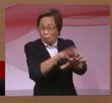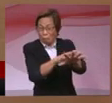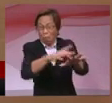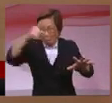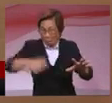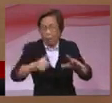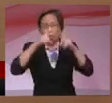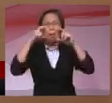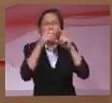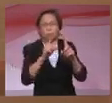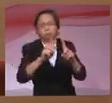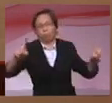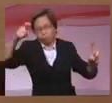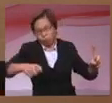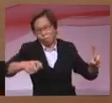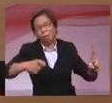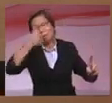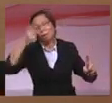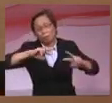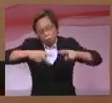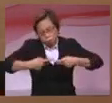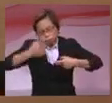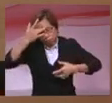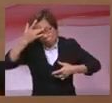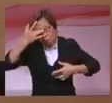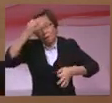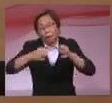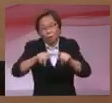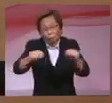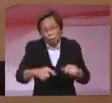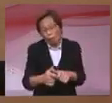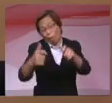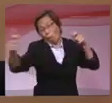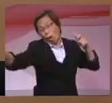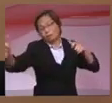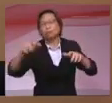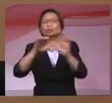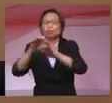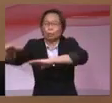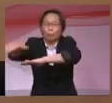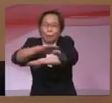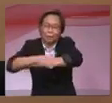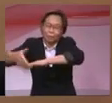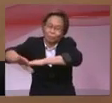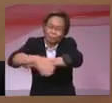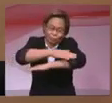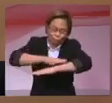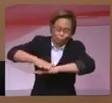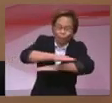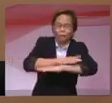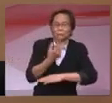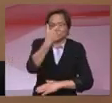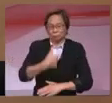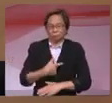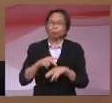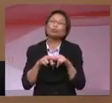Kerana ianya boleh menyebabkan jangkitan. Tapi kalau dah kawasan yang luas, tepi pantai, dia seorang je duduk tepi